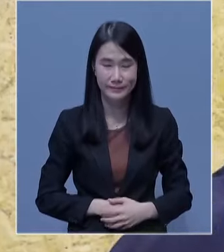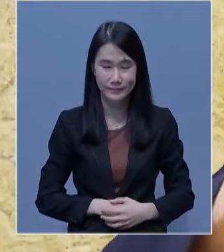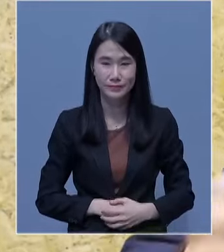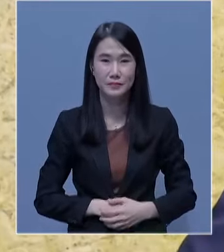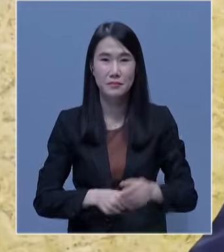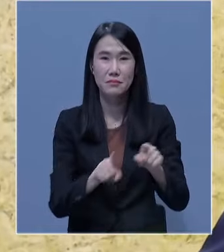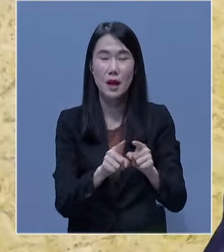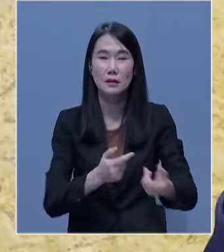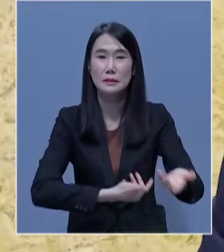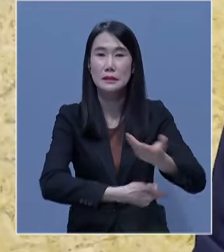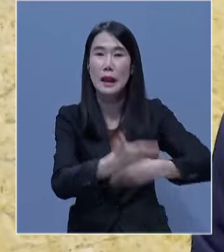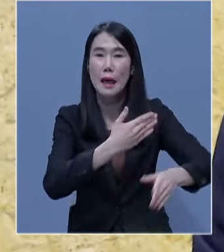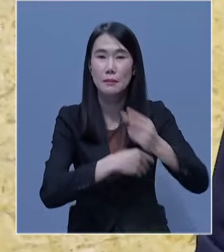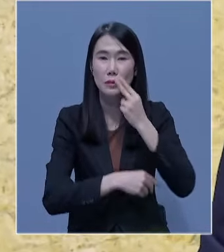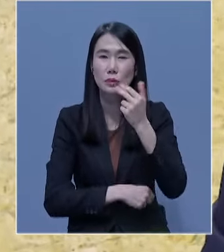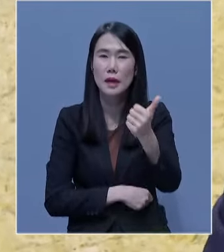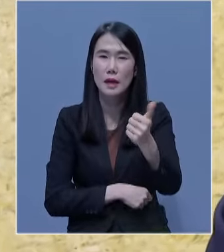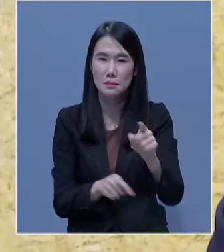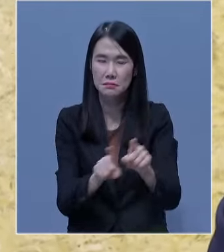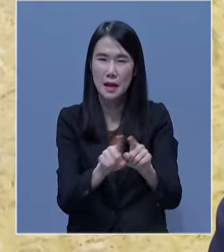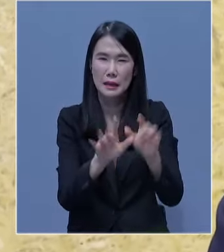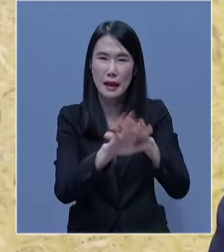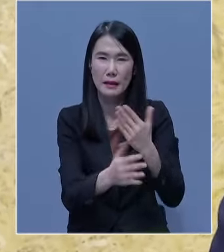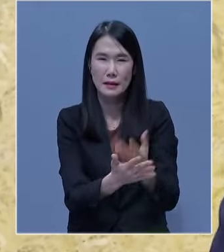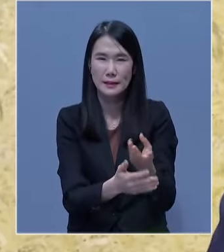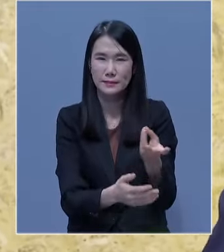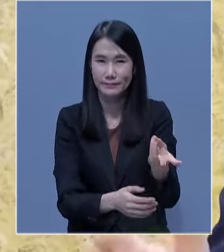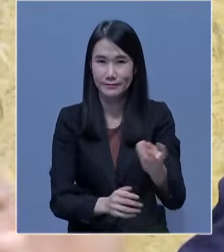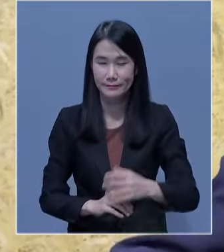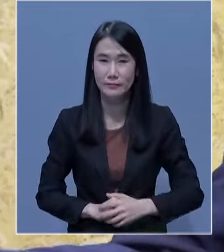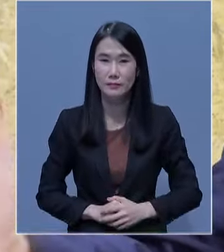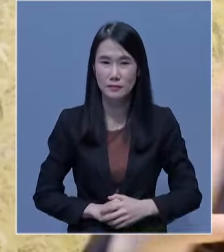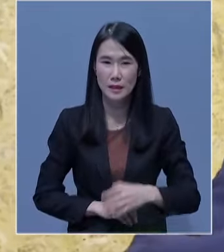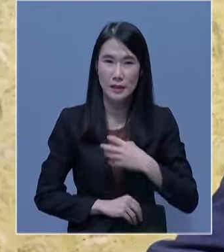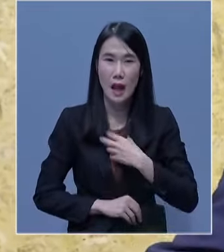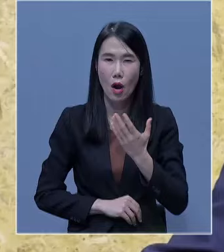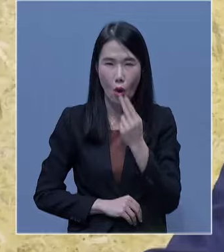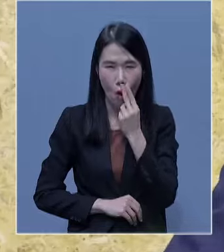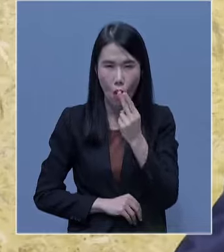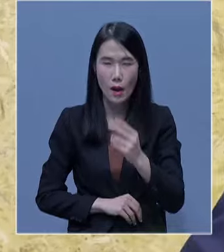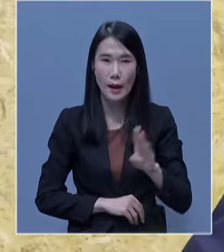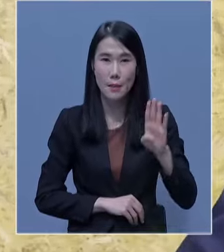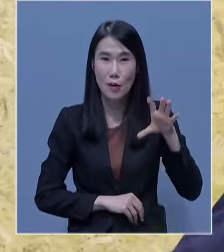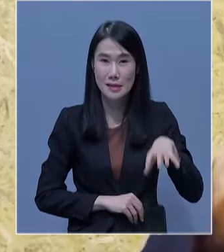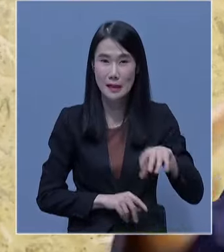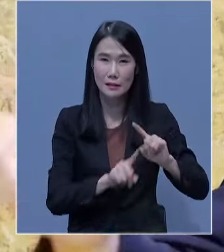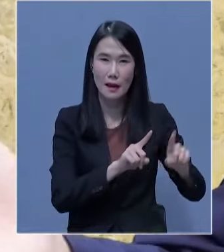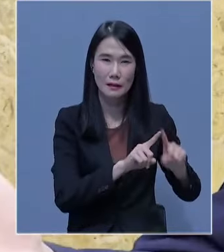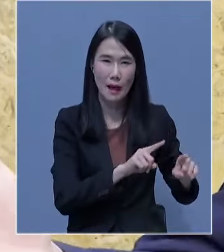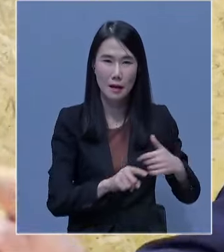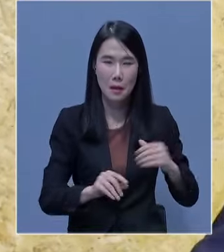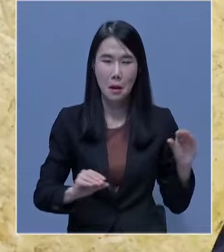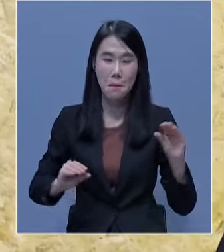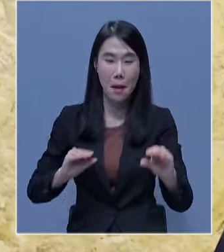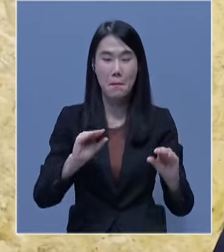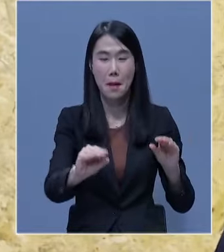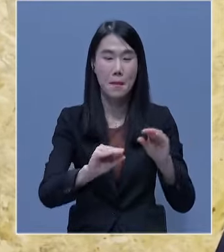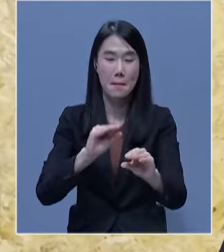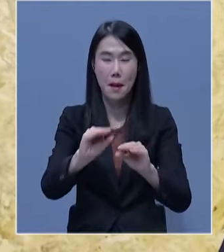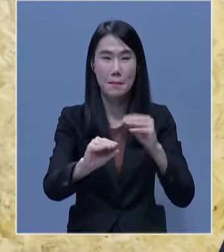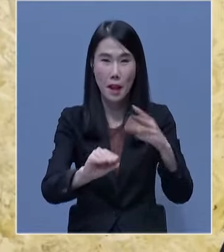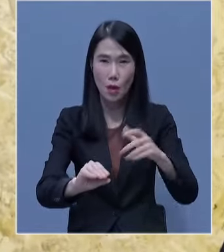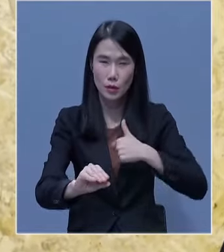ให้กับในคนในวงการนี้คืออาจจะขอเขาเลยให้มาเชื่อกันหน่อย ร้างภาพเพื่อฟอกขาวโครงการจำนำข้าวเดี๋ยวผมจะ